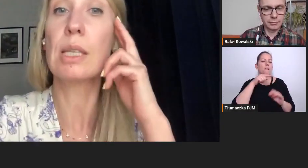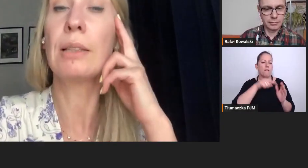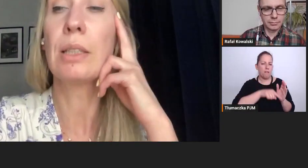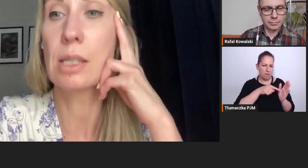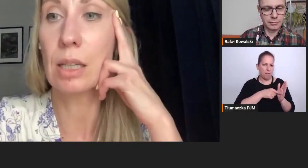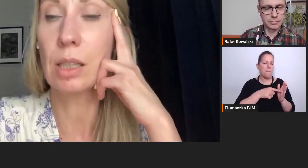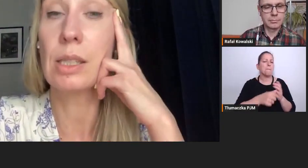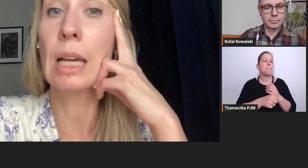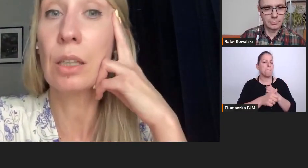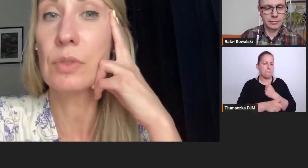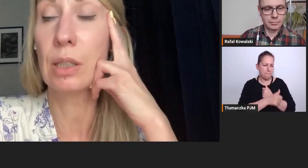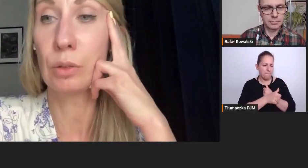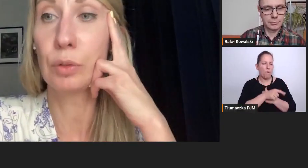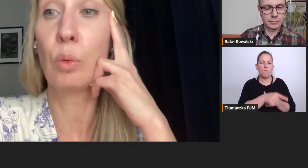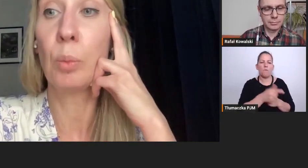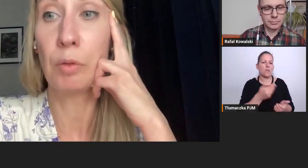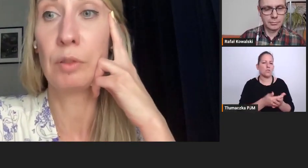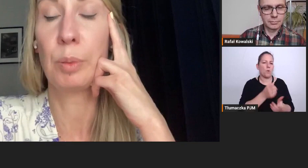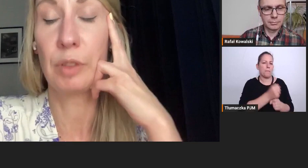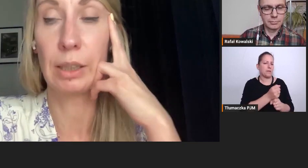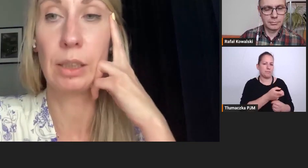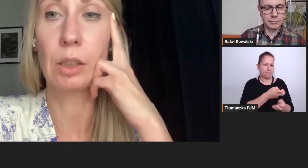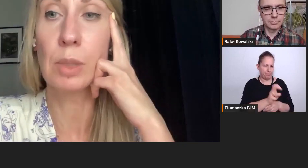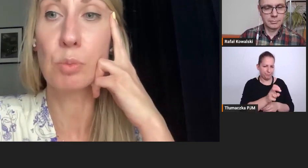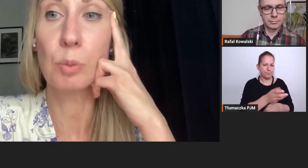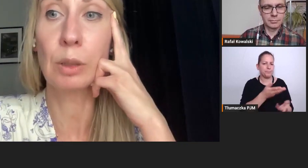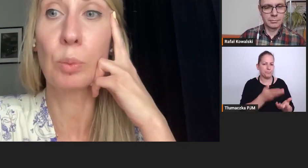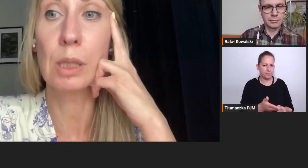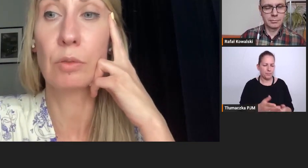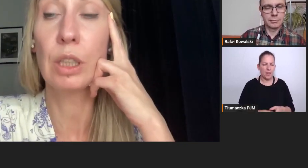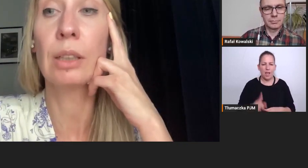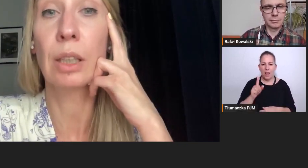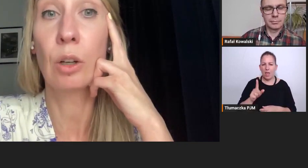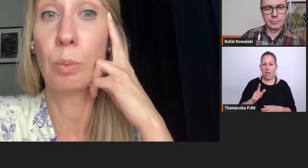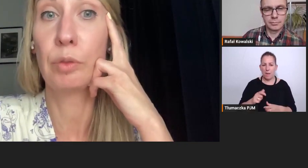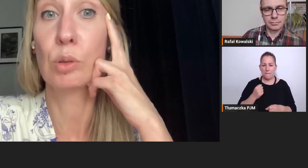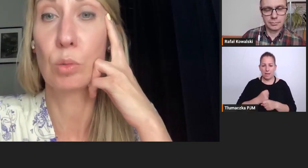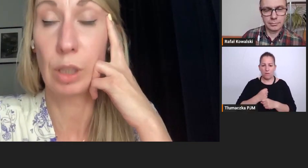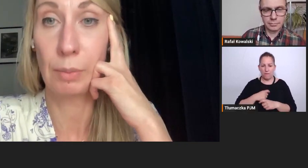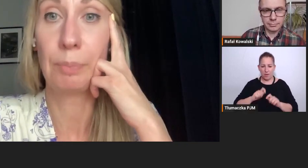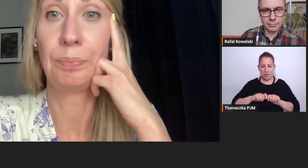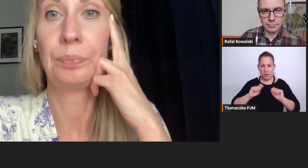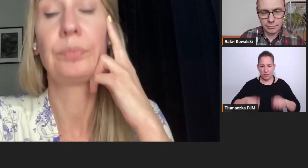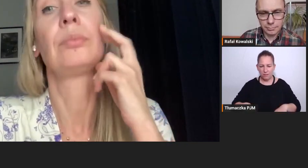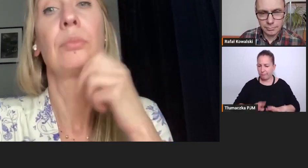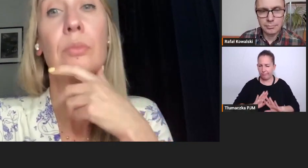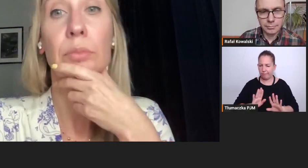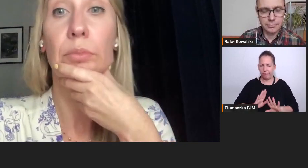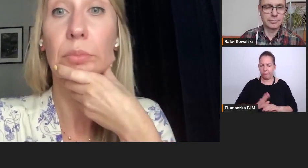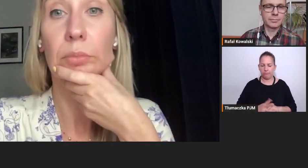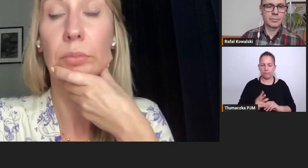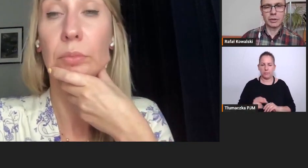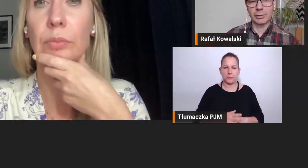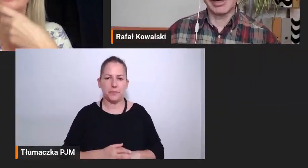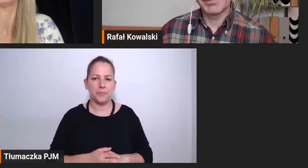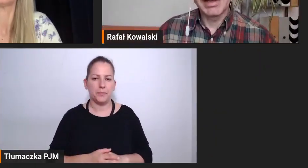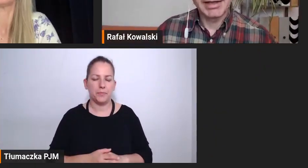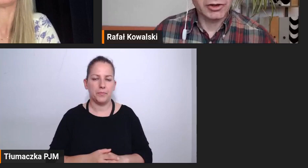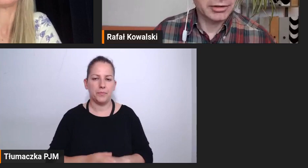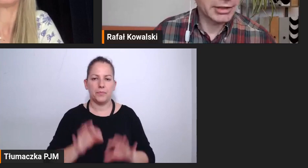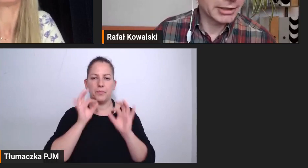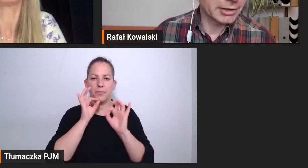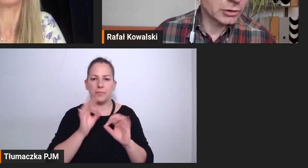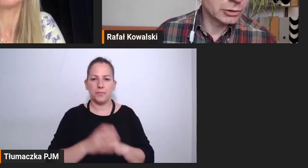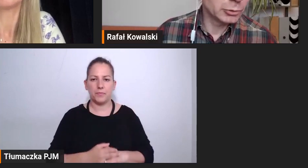pracownikowi uzasadnić, z jakich względów tą umowę wypowiada. Natomiast w przypadku pracownika takiego obowiązku nie ma. Dobra,